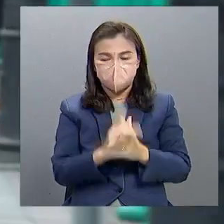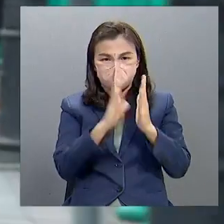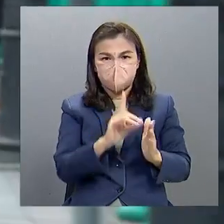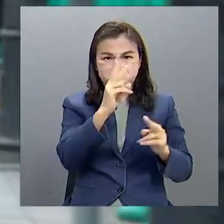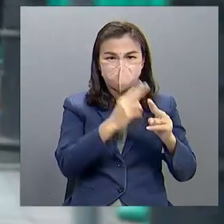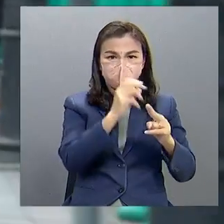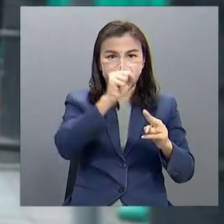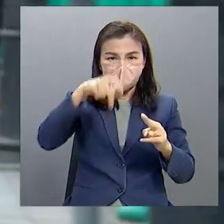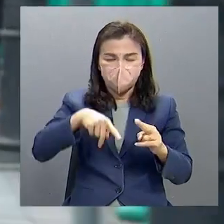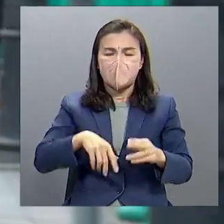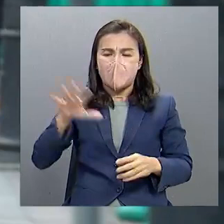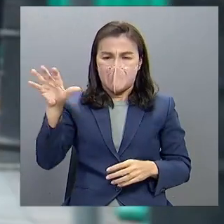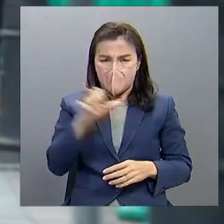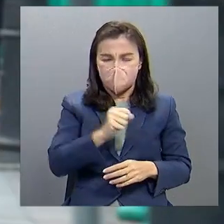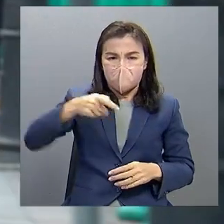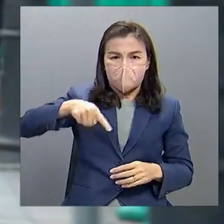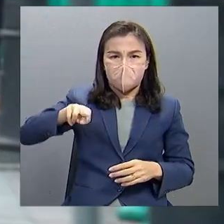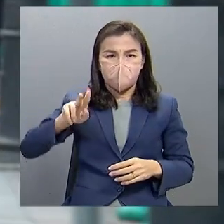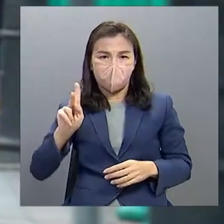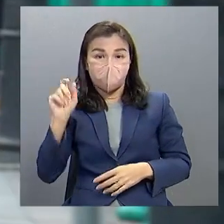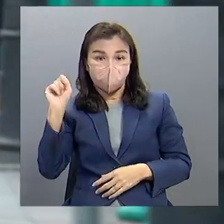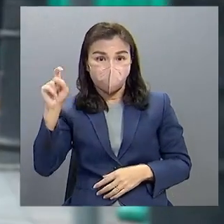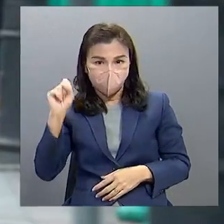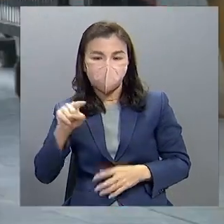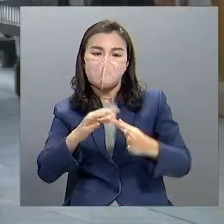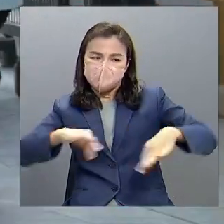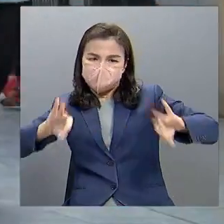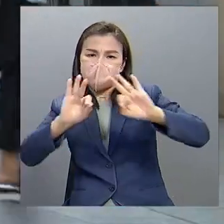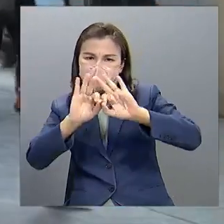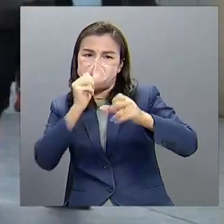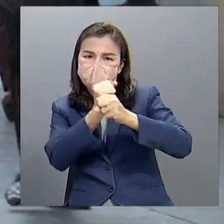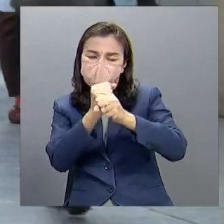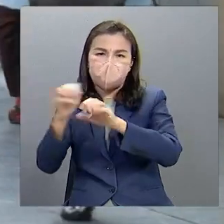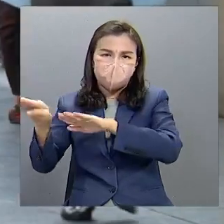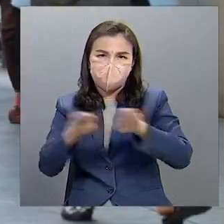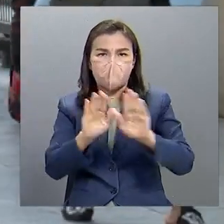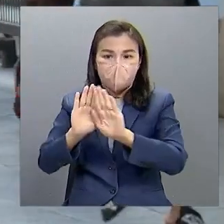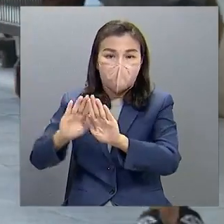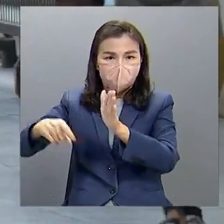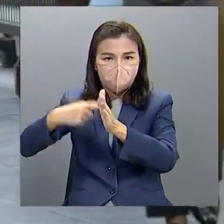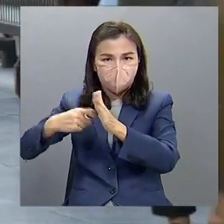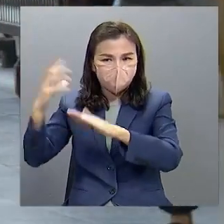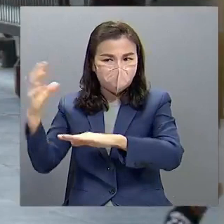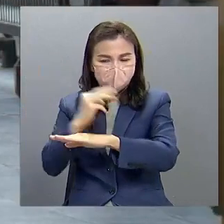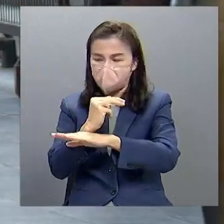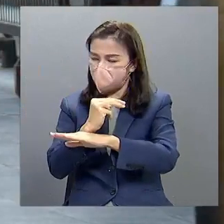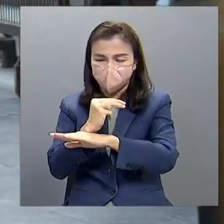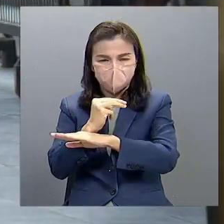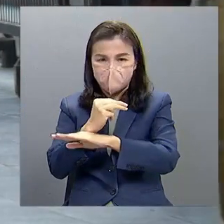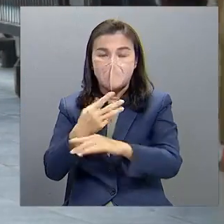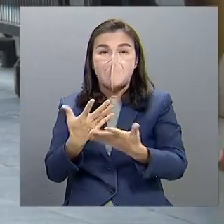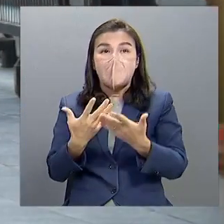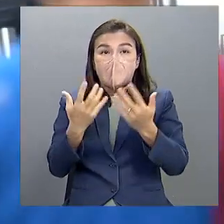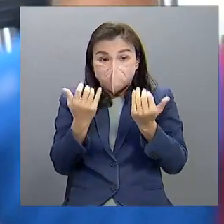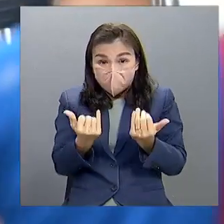พื่อเฝ้าระวังและเป็นเครื่องมือรองรับเหตุฉุกเฉินไม่ได้คงไว้เพื่อเหตุผลทางการเมืองค่ะก่อนที่จะชี้ว่าจากนี้ไปสม